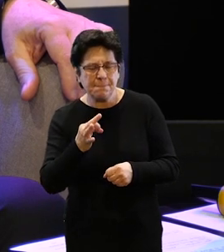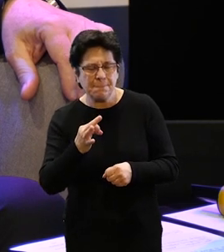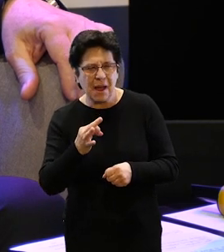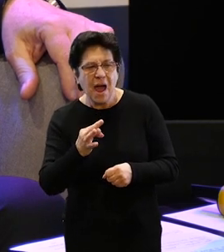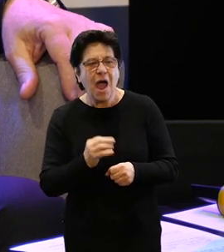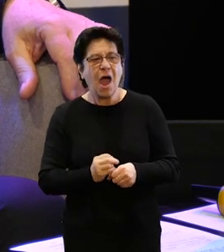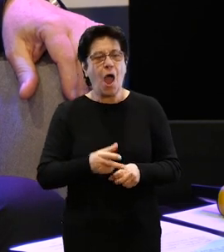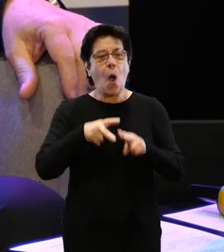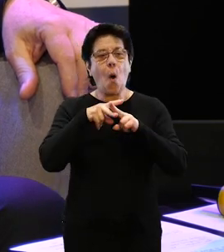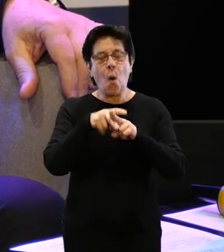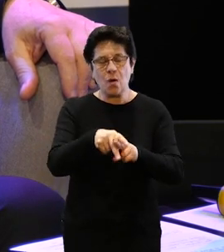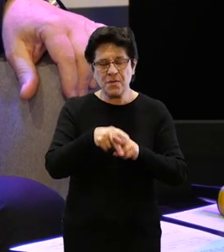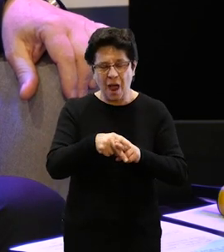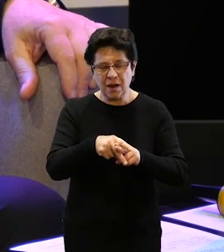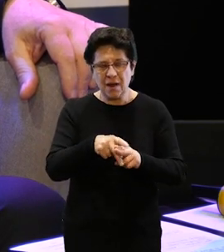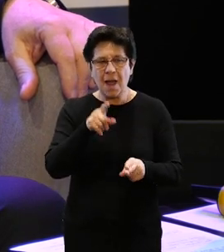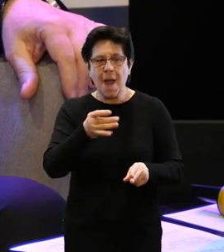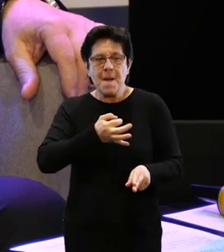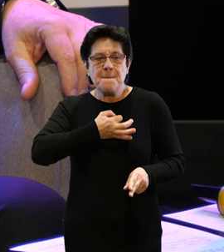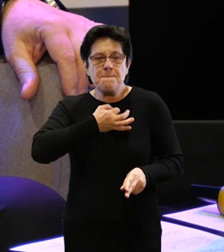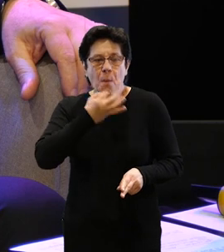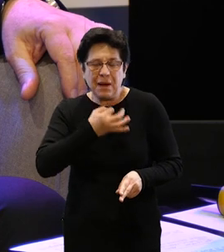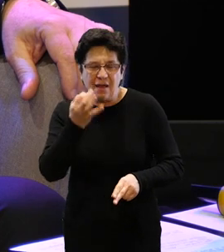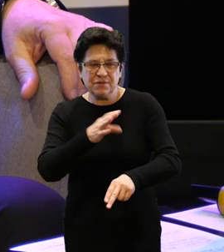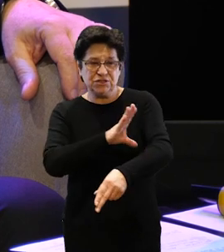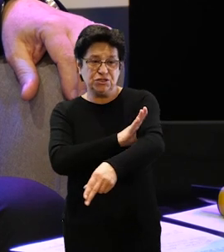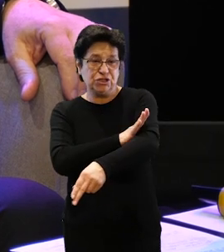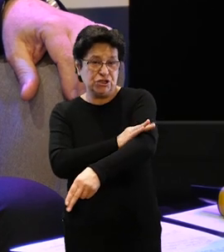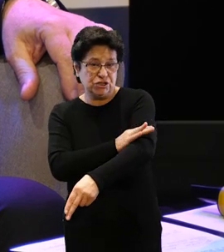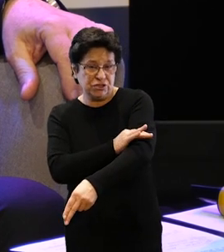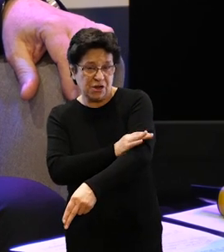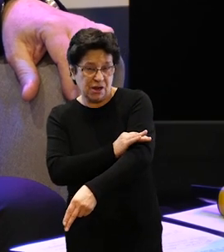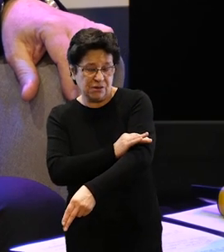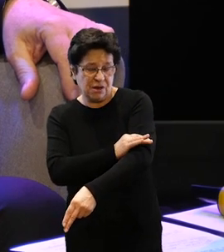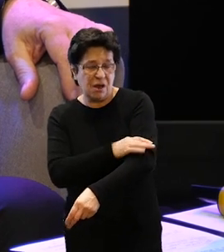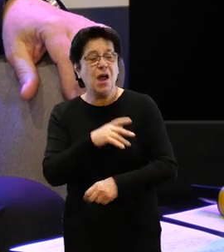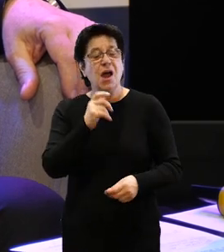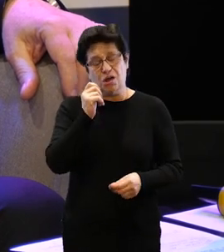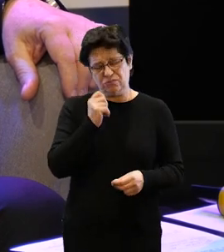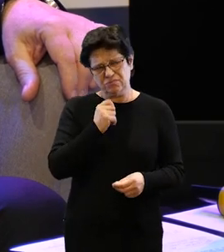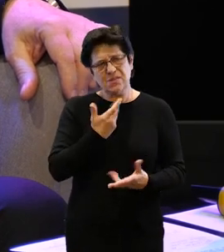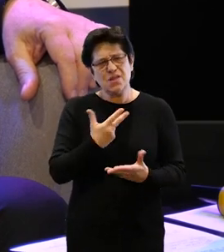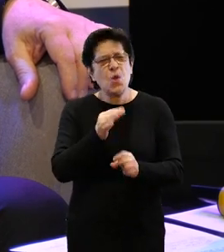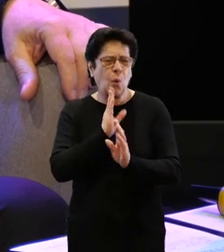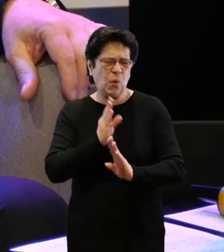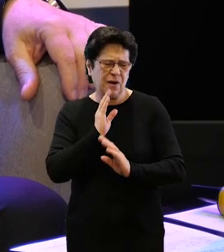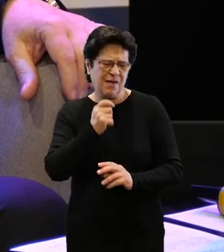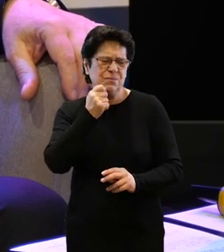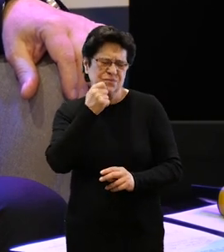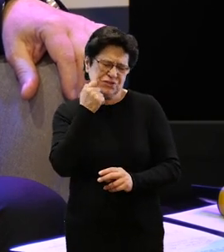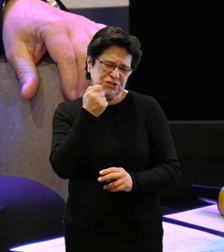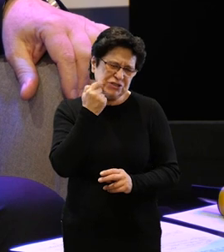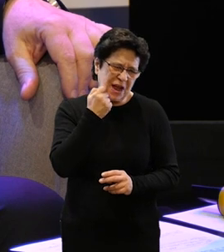stanęła chodziło o to żeby poprawić ciśnienie bo No nie ukrywam dziadek coś chyba w